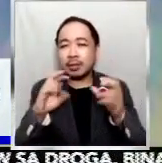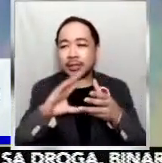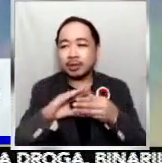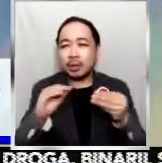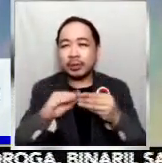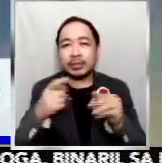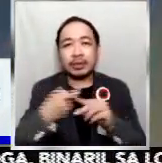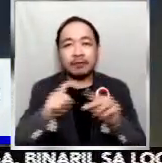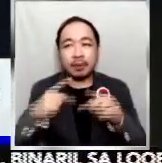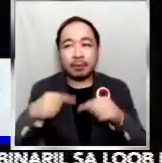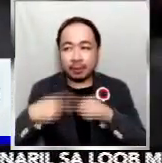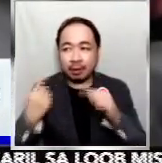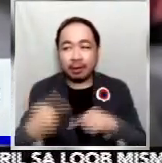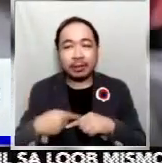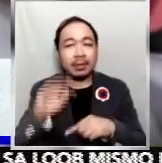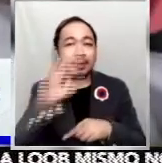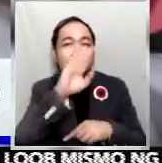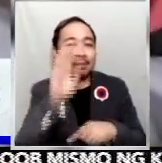Never Say Goodbye.